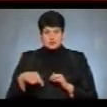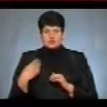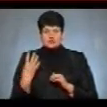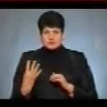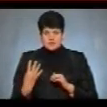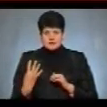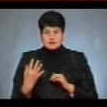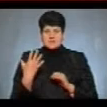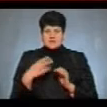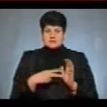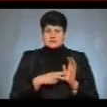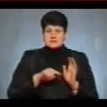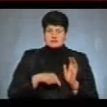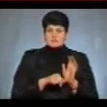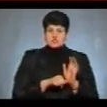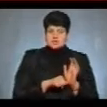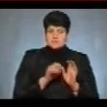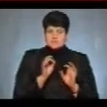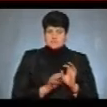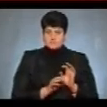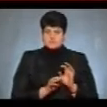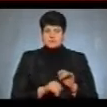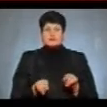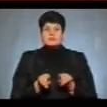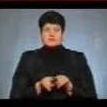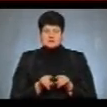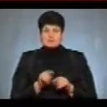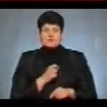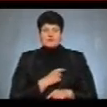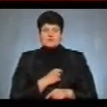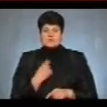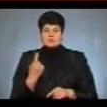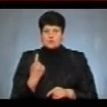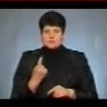51,4% і 57,6% цього року. І так само Одеській області –